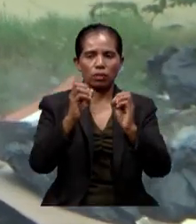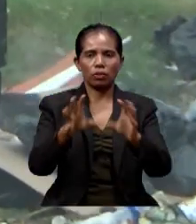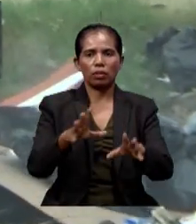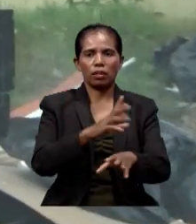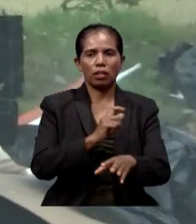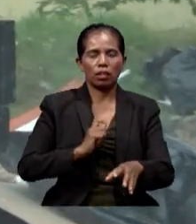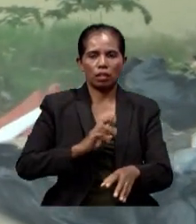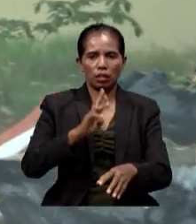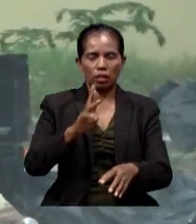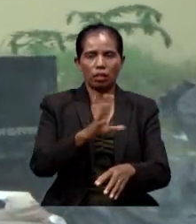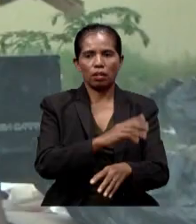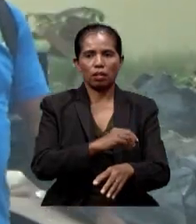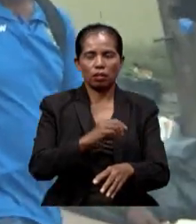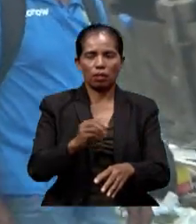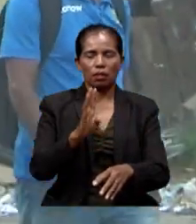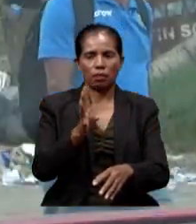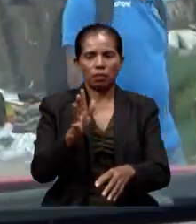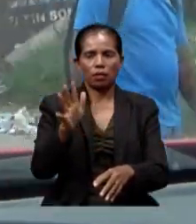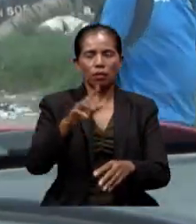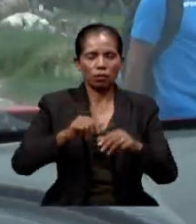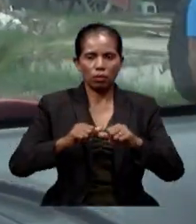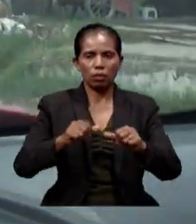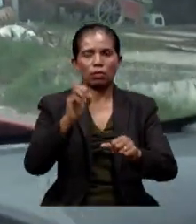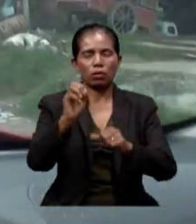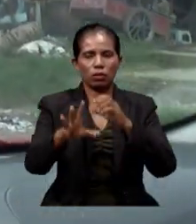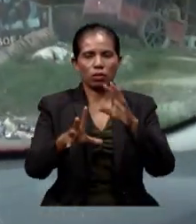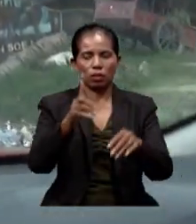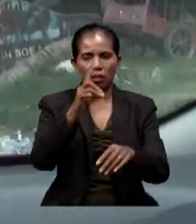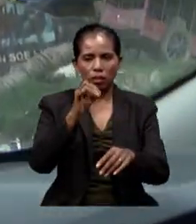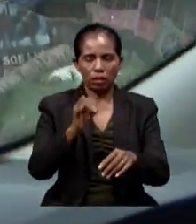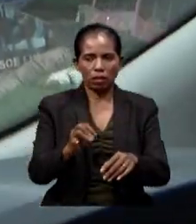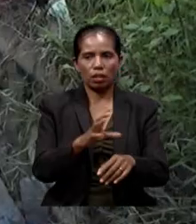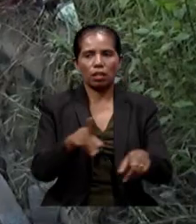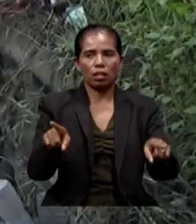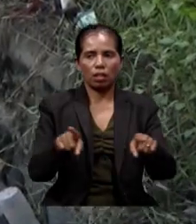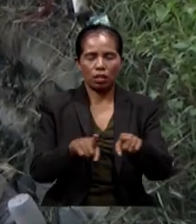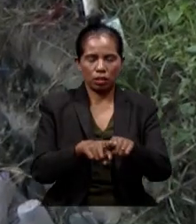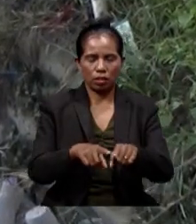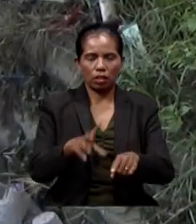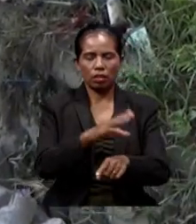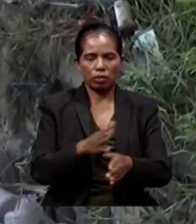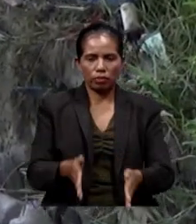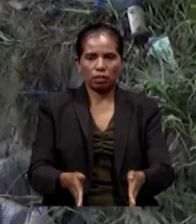tiwar persentu hat nulu resin lima kontinua namkari iha kapital dili hanesan iha valeta